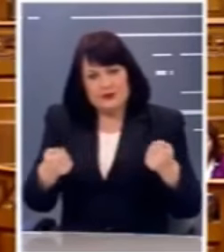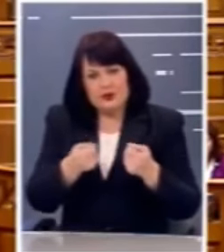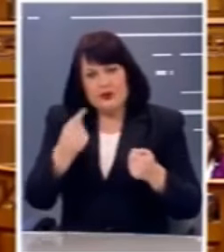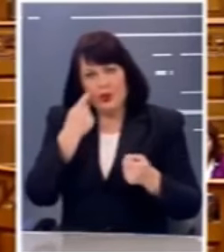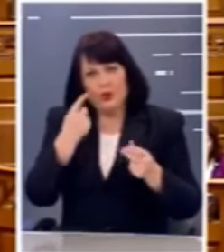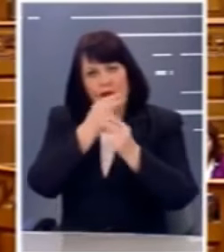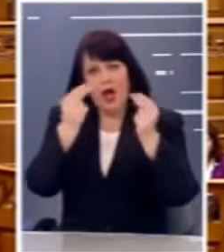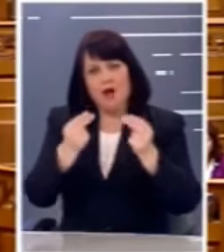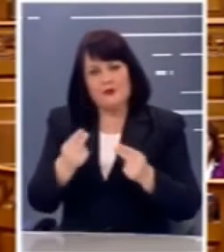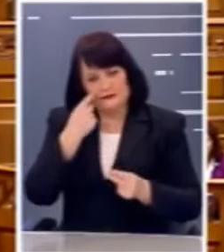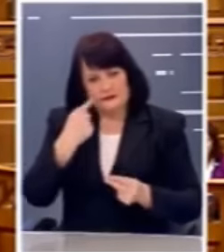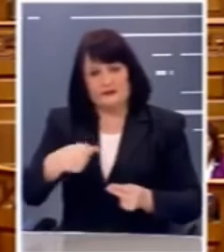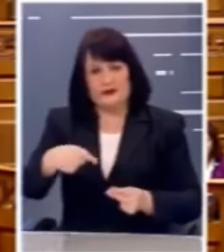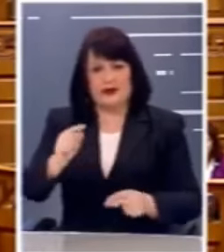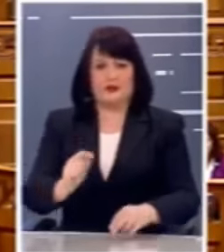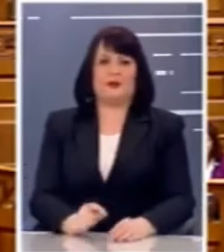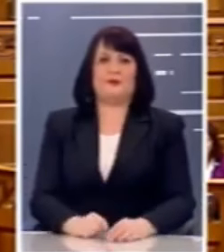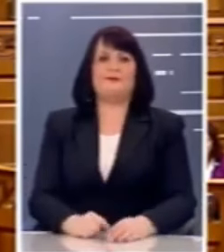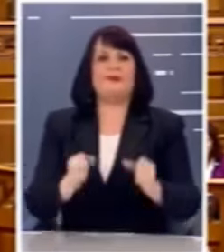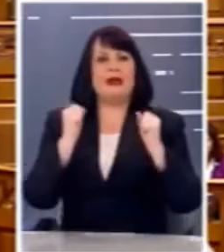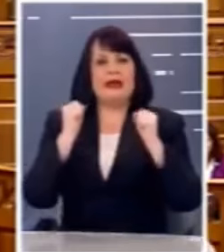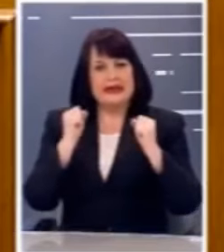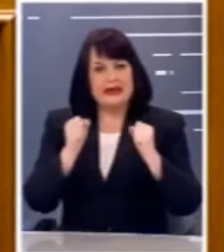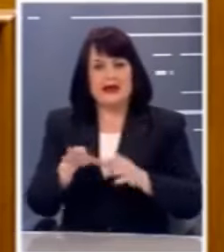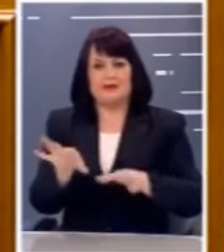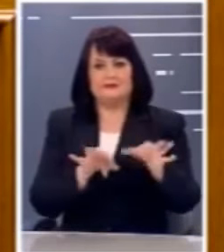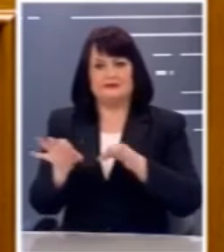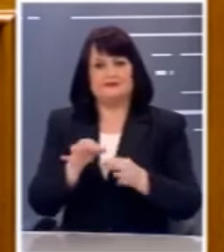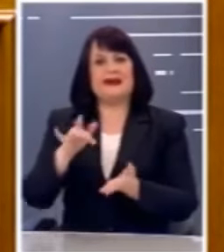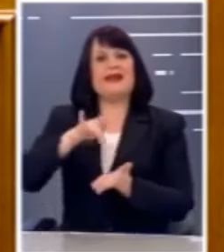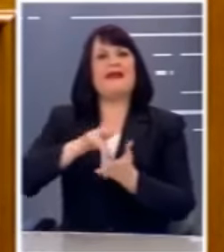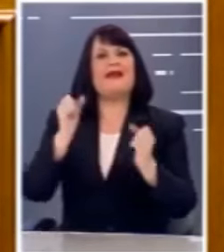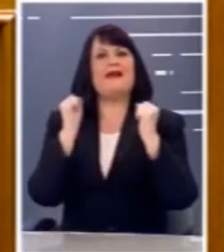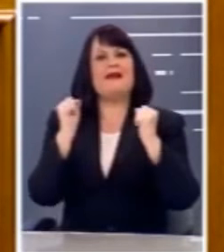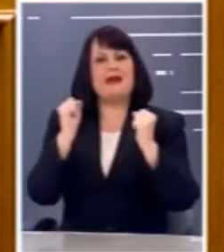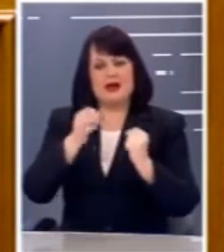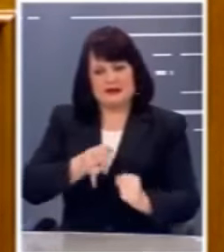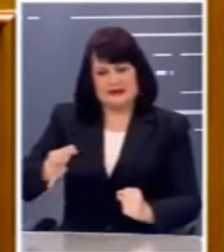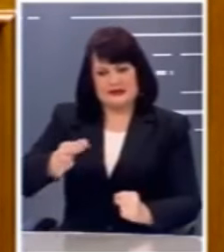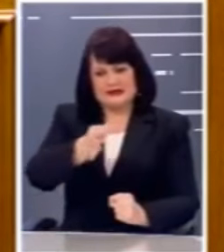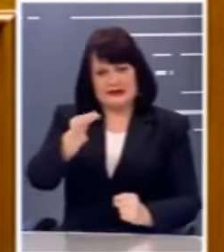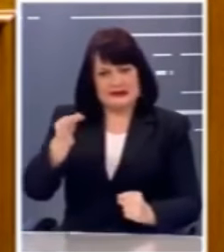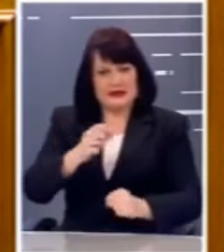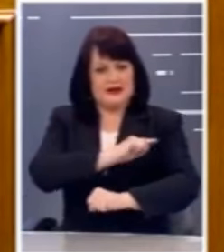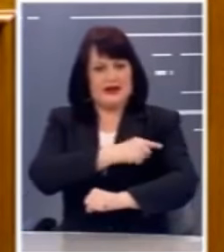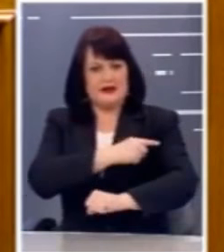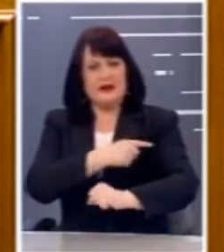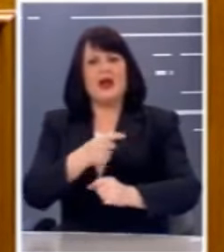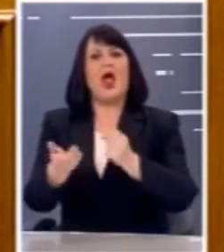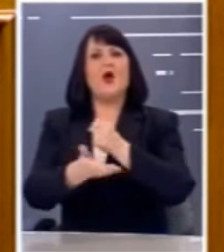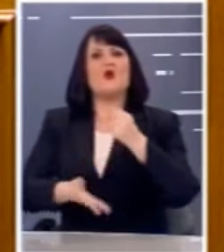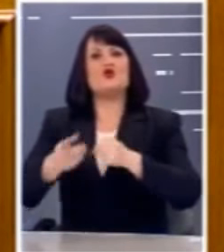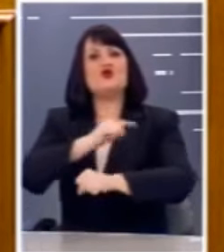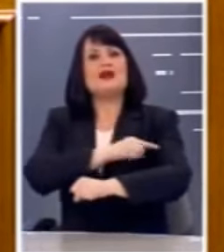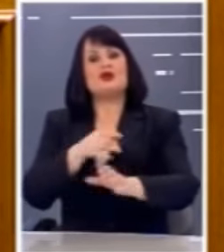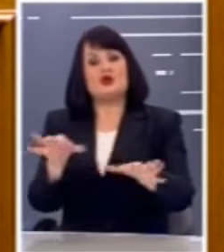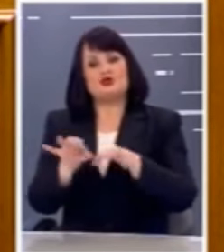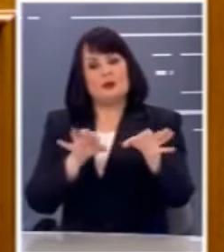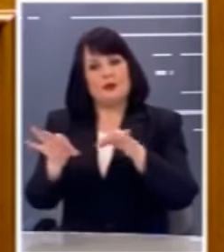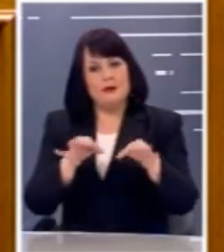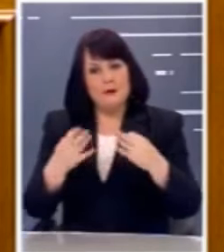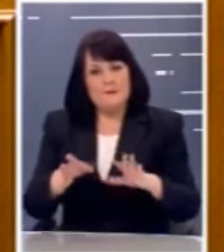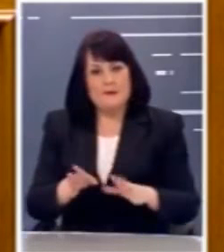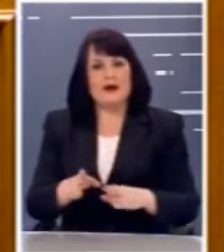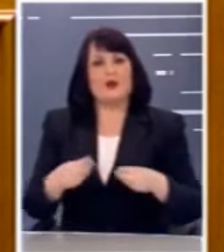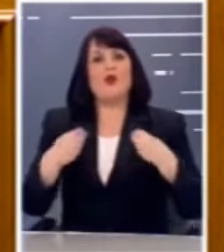καρπούς. Στην υγεία στελεχώνονται όλα τα κέντρα υγείας και τα πολυδύναμα ιατρεία με αγροτικούς γιατρούς,